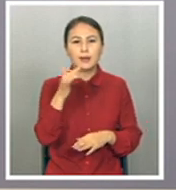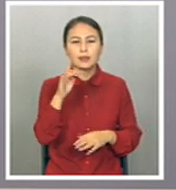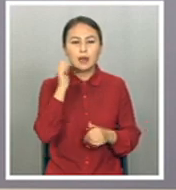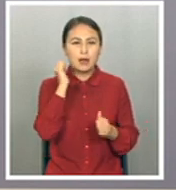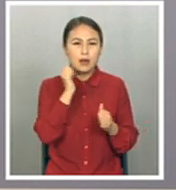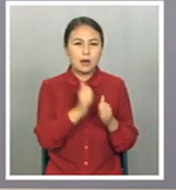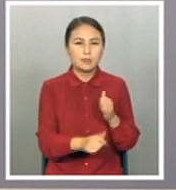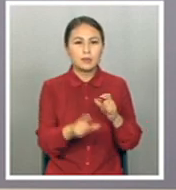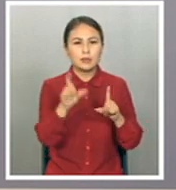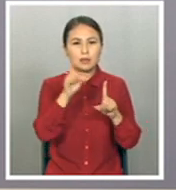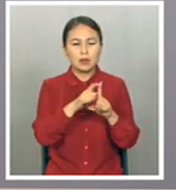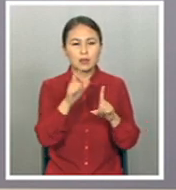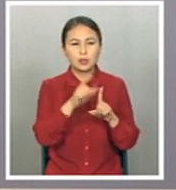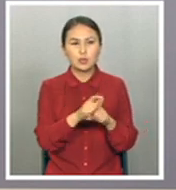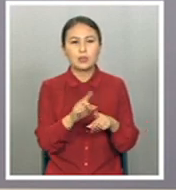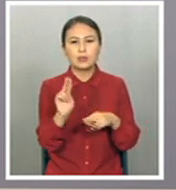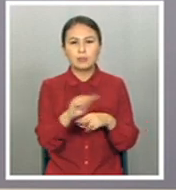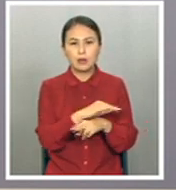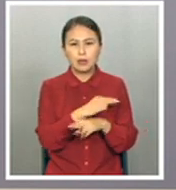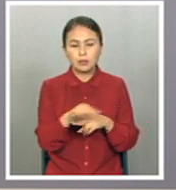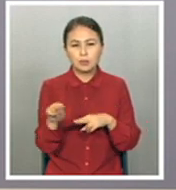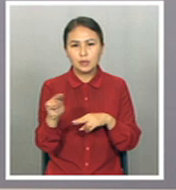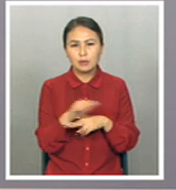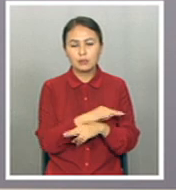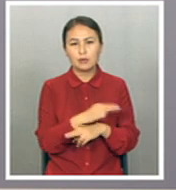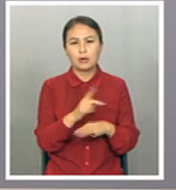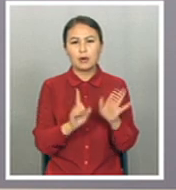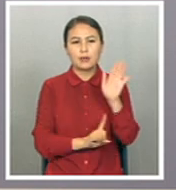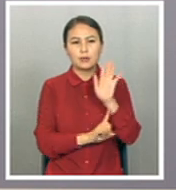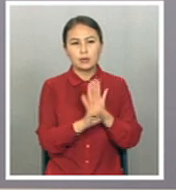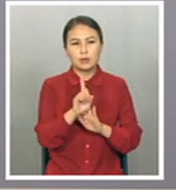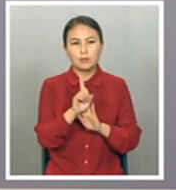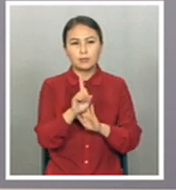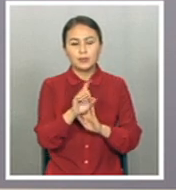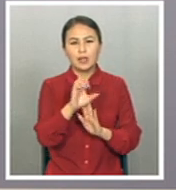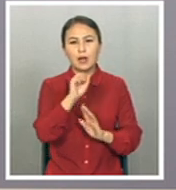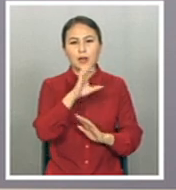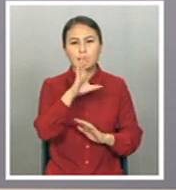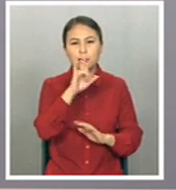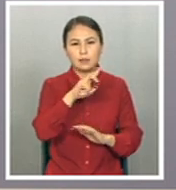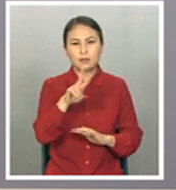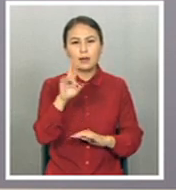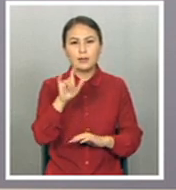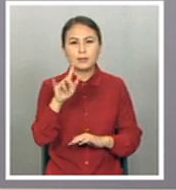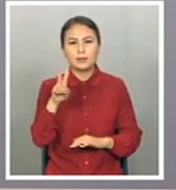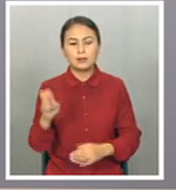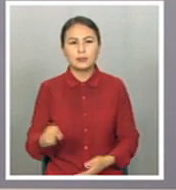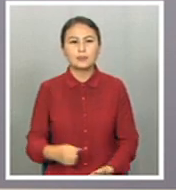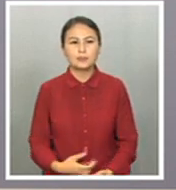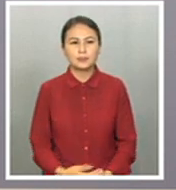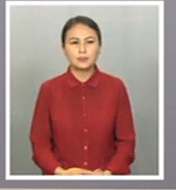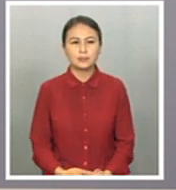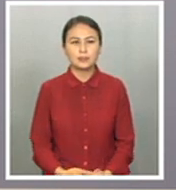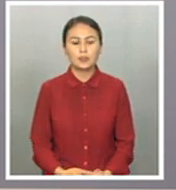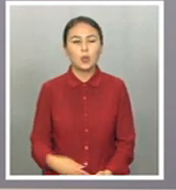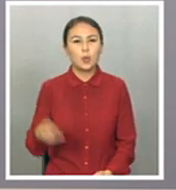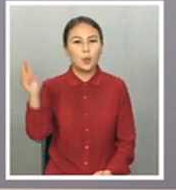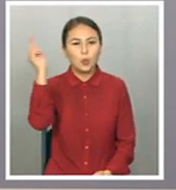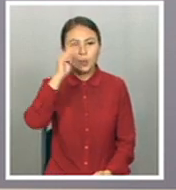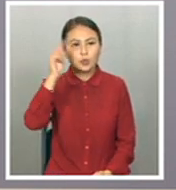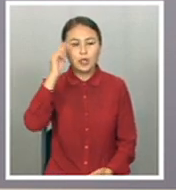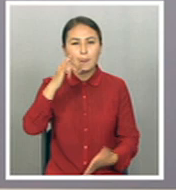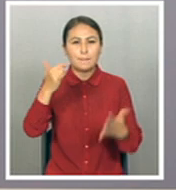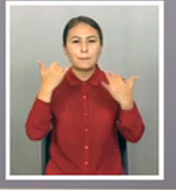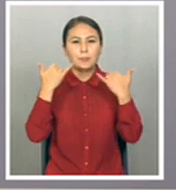нақыл сөздері тәрбиенің қайнар бұлағы, асыл қазынасы. Оқушылар,